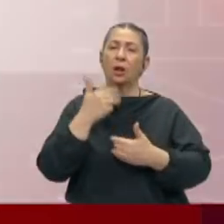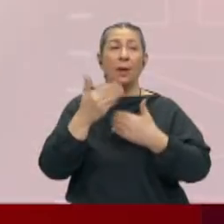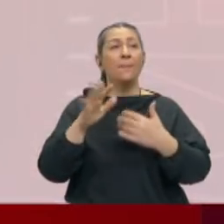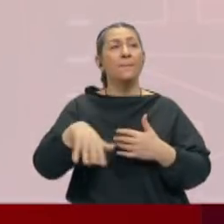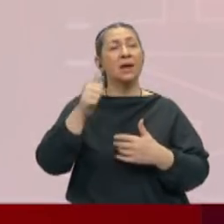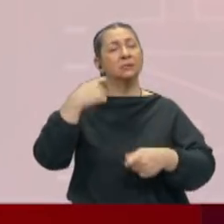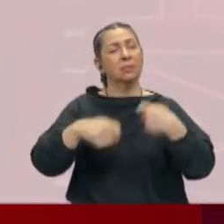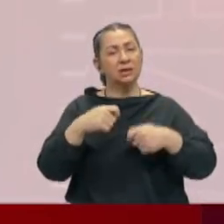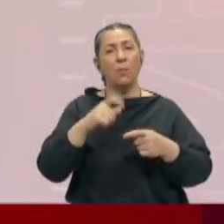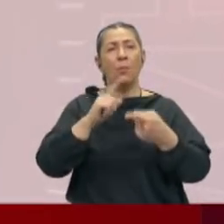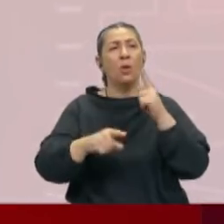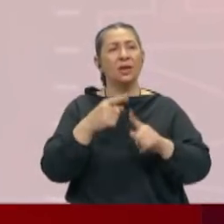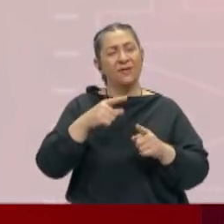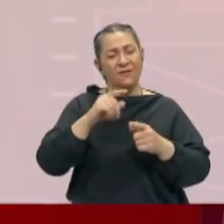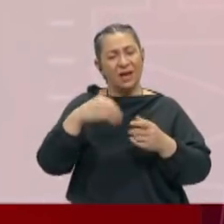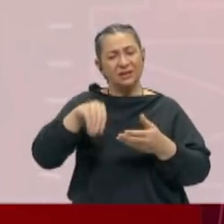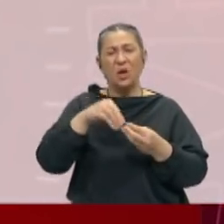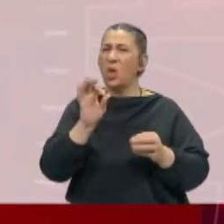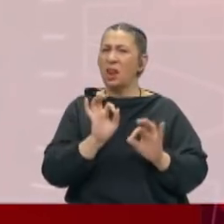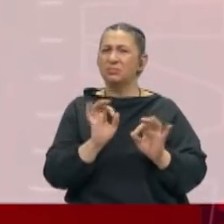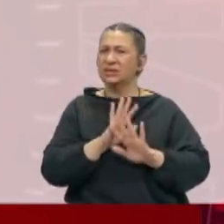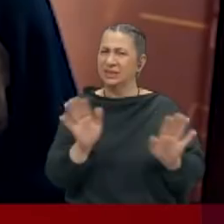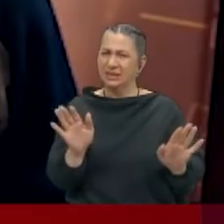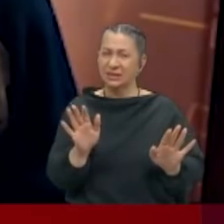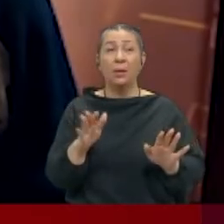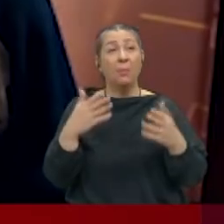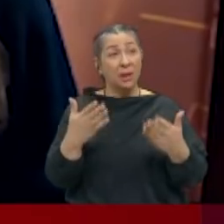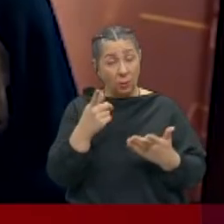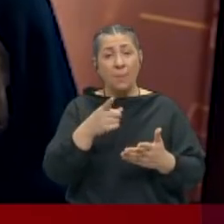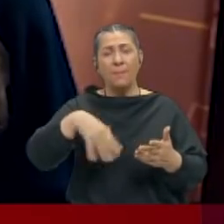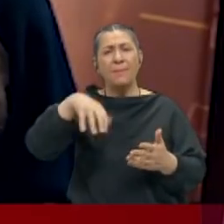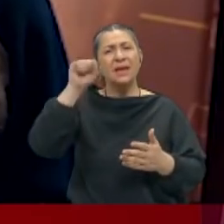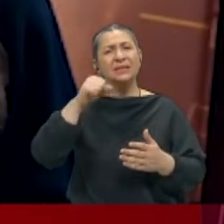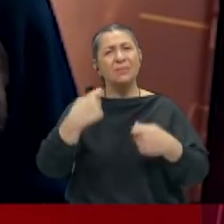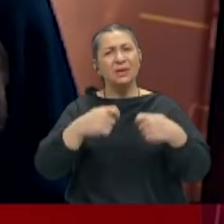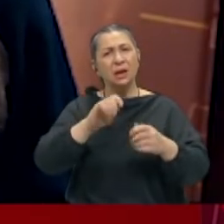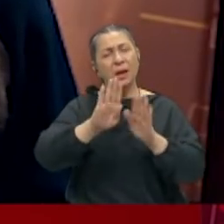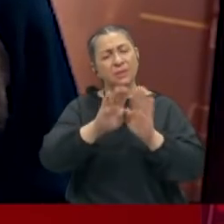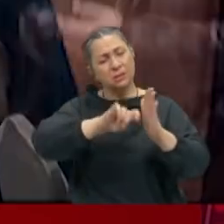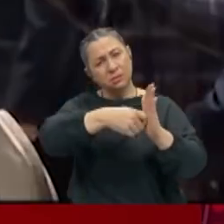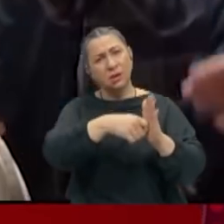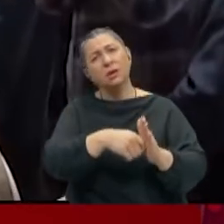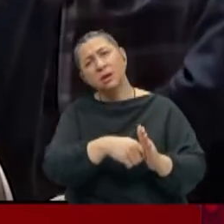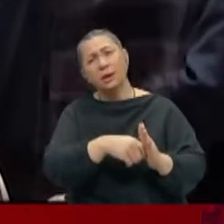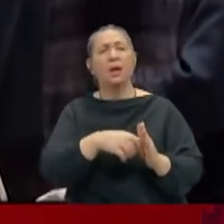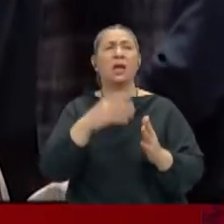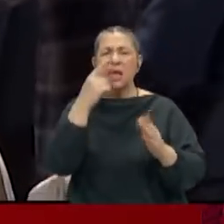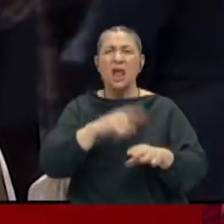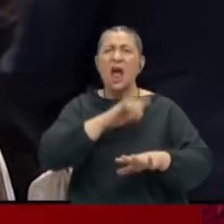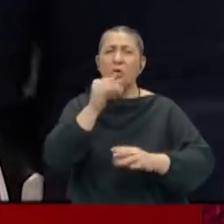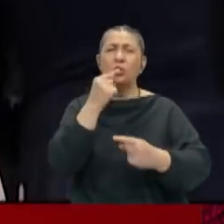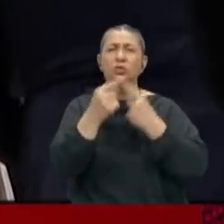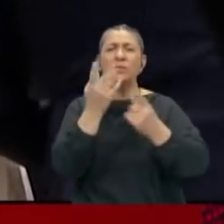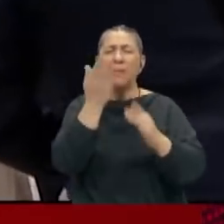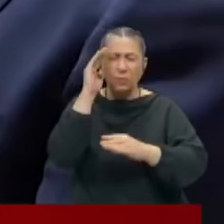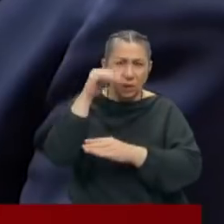Merkez Bankası'nı ve politika faizini önemsizleştirdik. Madem öyle Merkez Bankası'nın kapısına kilit vursanıza, inanın her konuşmasında